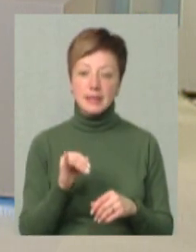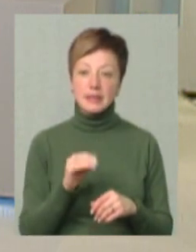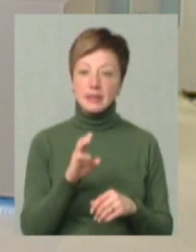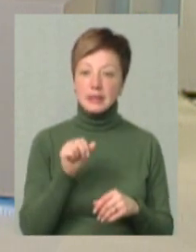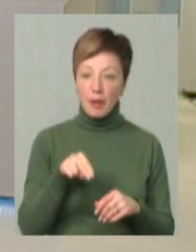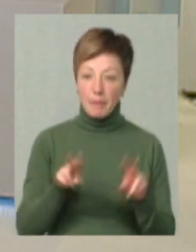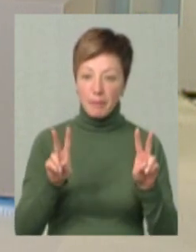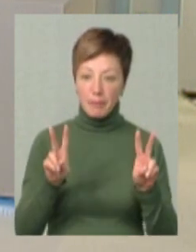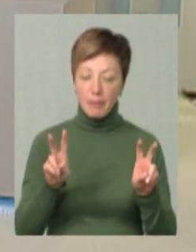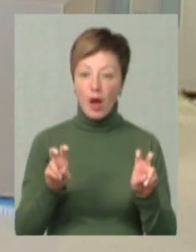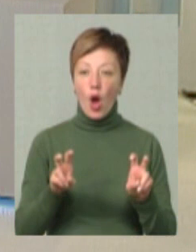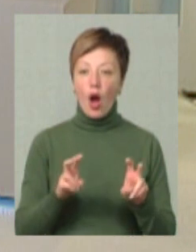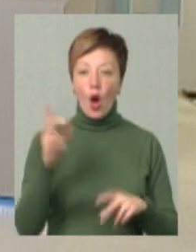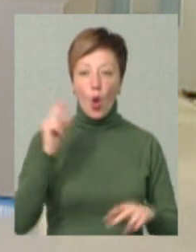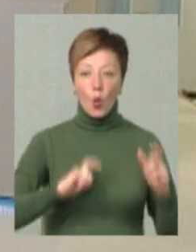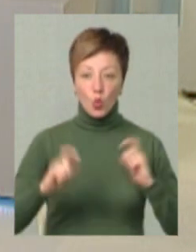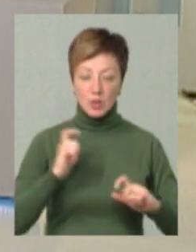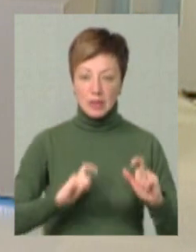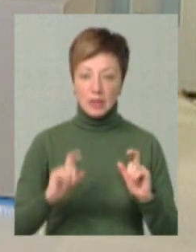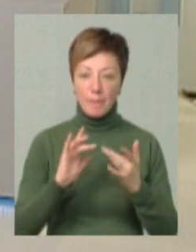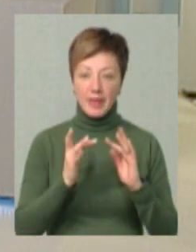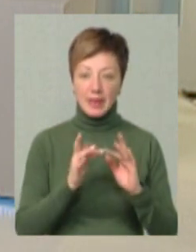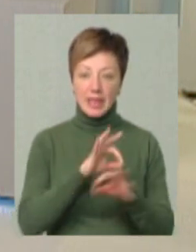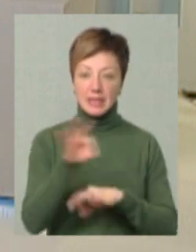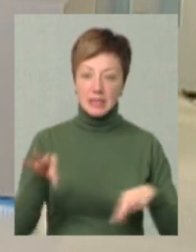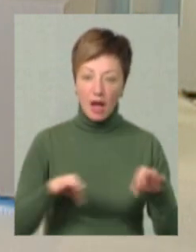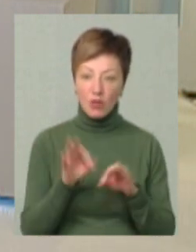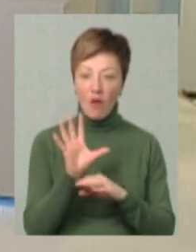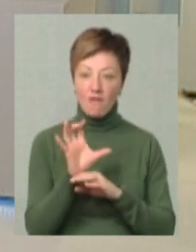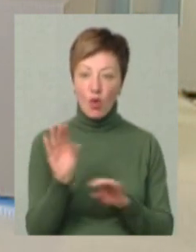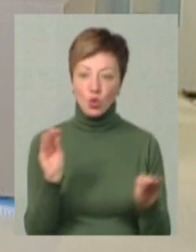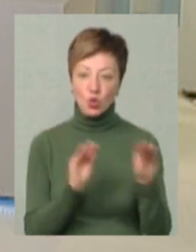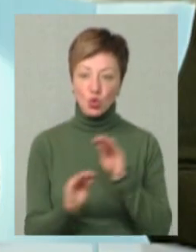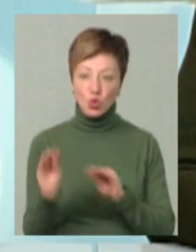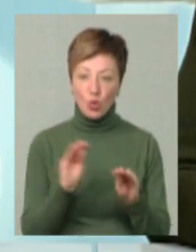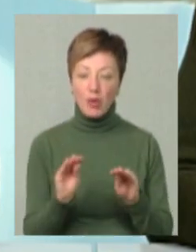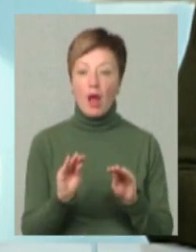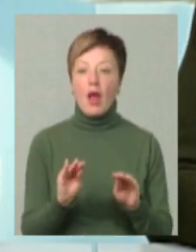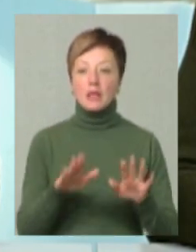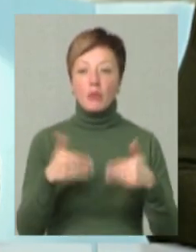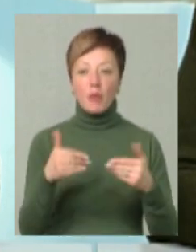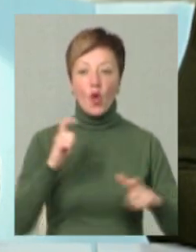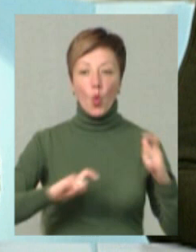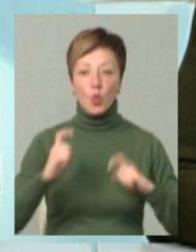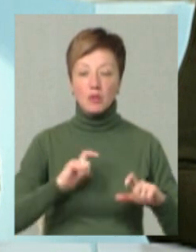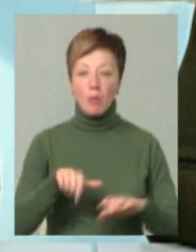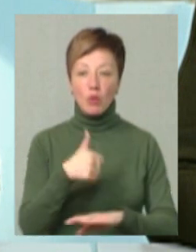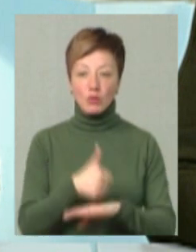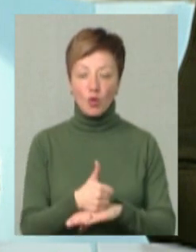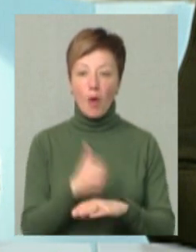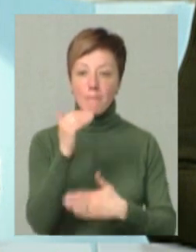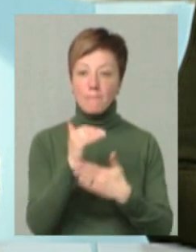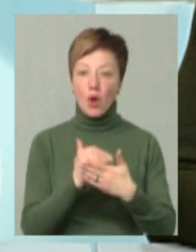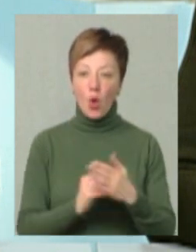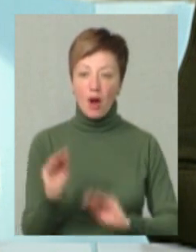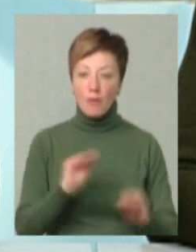по веб-дизайну, вони запропонували курси по фотошопу, вони запропонували курси по основам програмування